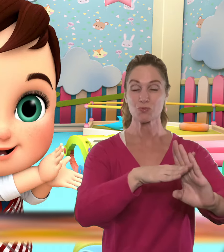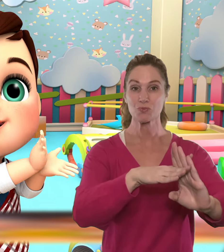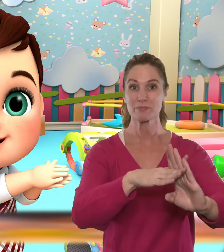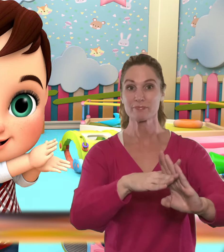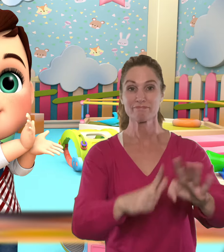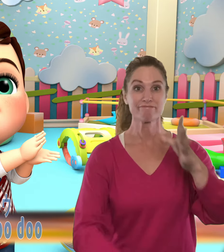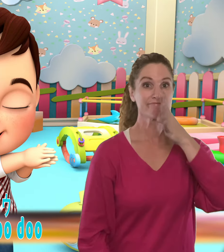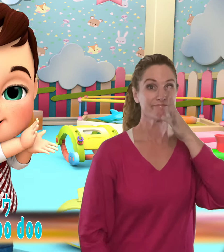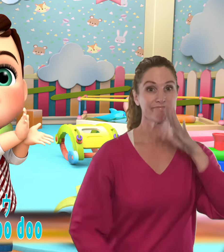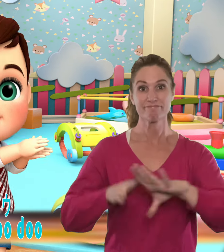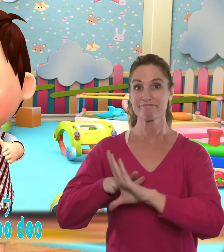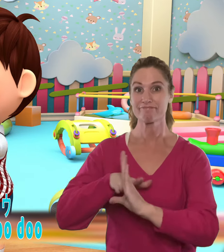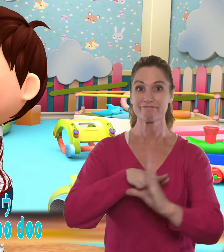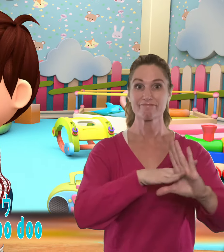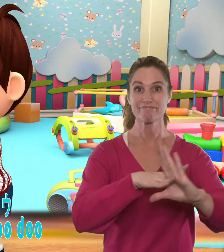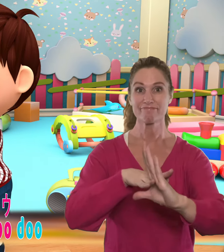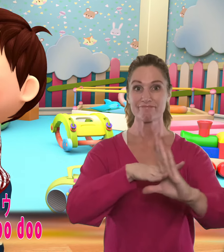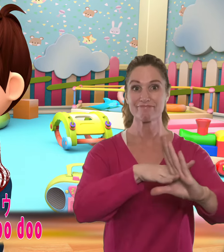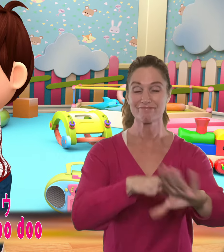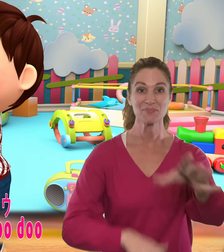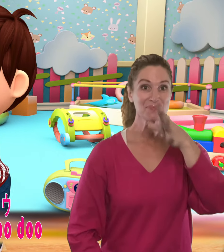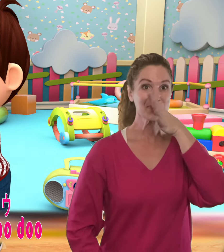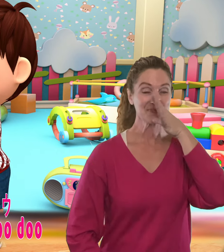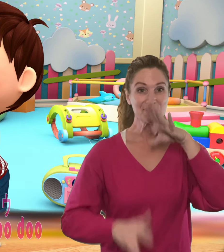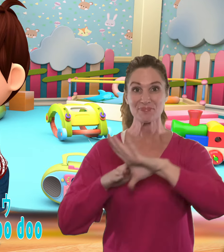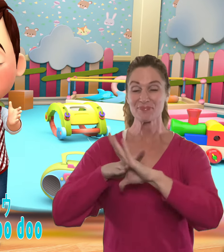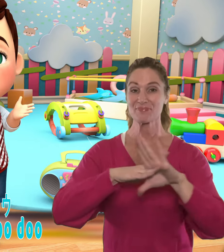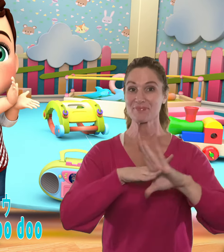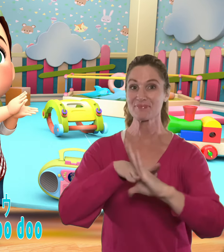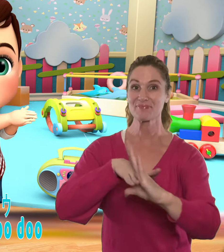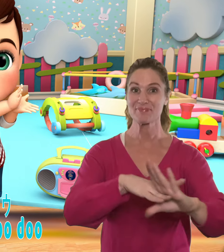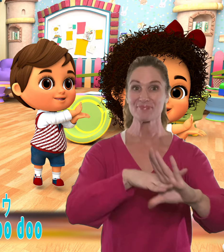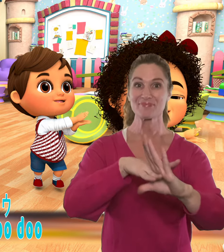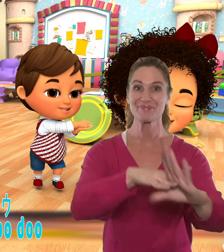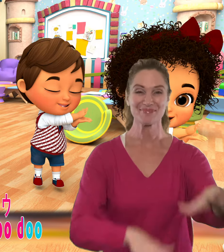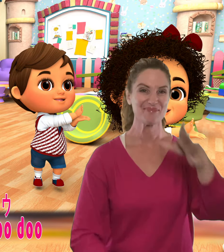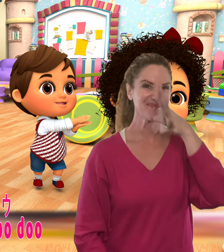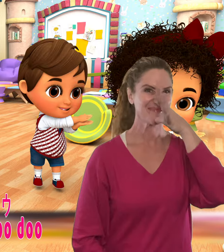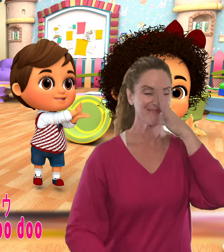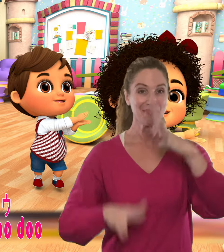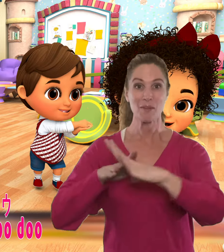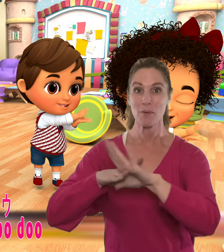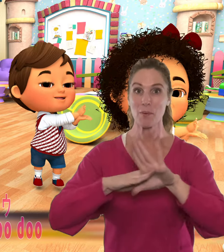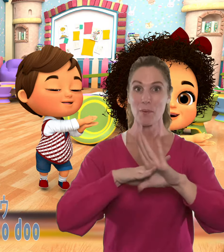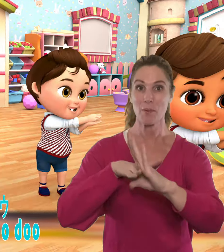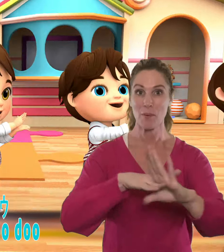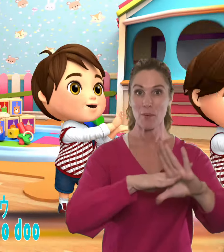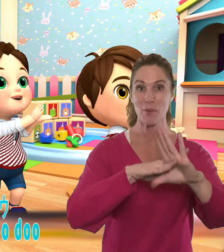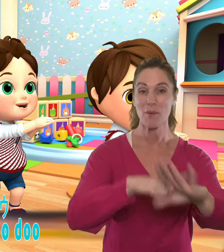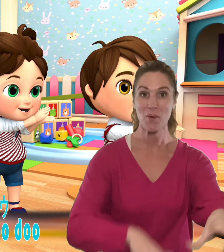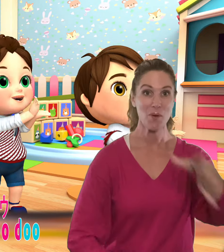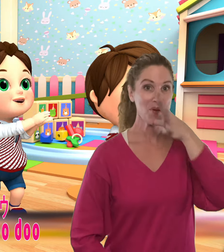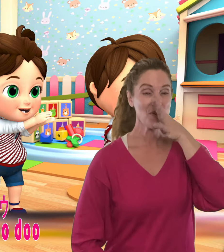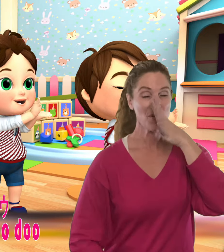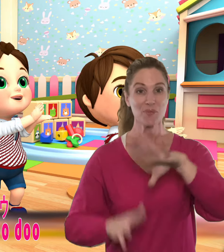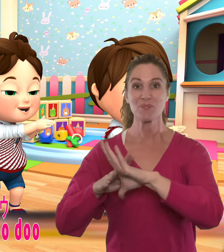ZMamaZMamaZMama